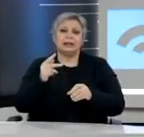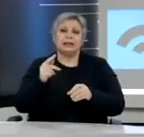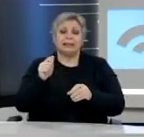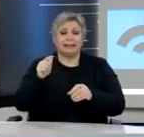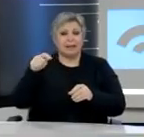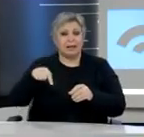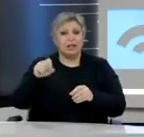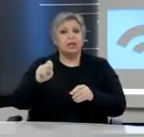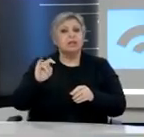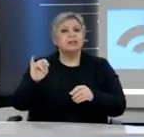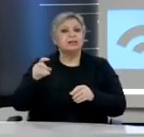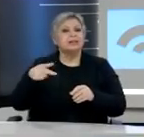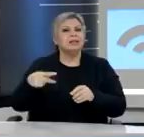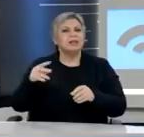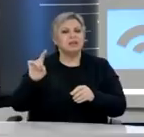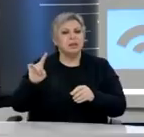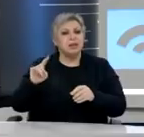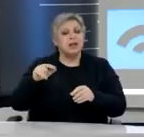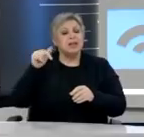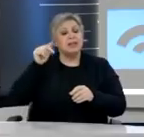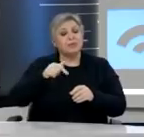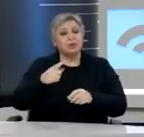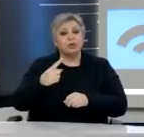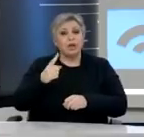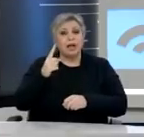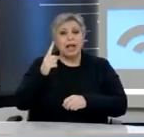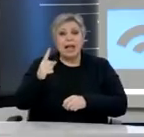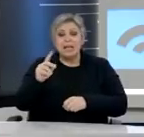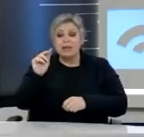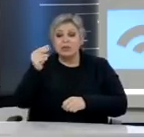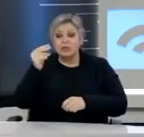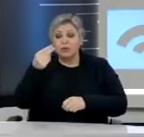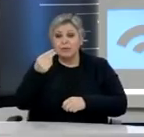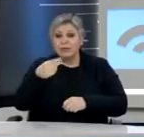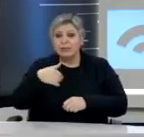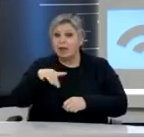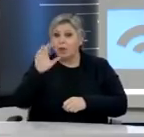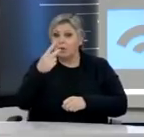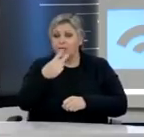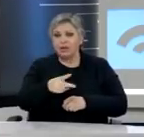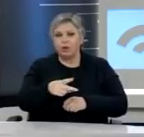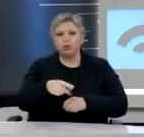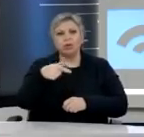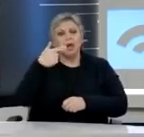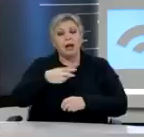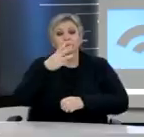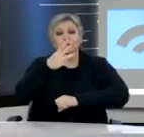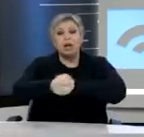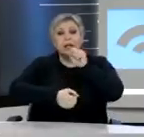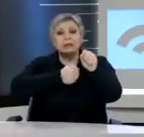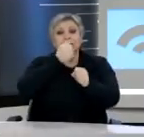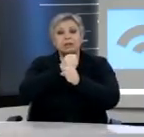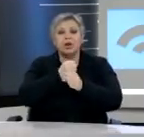Αείμνηστου Στεφανόπουλου και κυβέρνησατε για 3 χρόνια με έναν βουλευτή ο οποίος δεν εξελέγει με τη Νέα Δημοκρατία και με ένα κόμμα το οποίο είχε διαφορετική άποψη τότε.